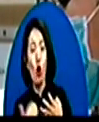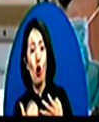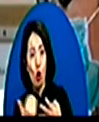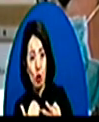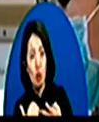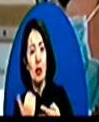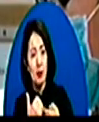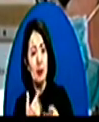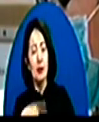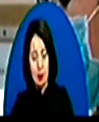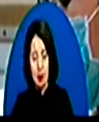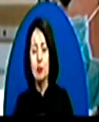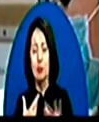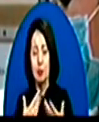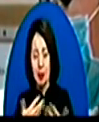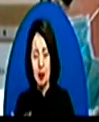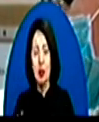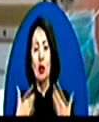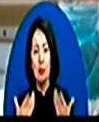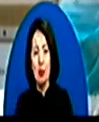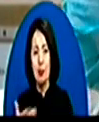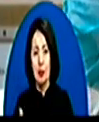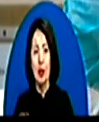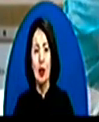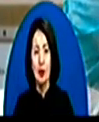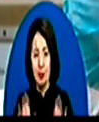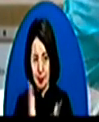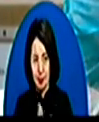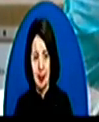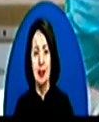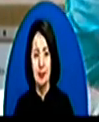бид нэн хэрэгцээтэй тоног төхөрөмжүүдийг нийлүүлнэ.